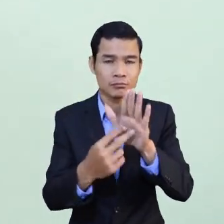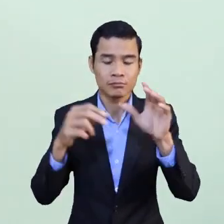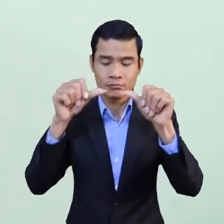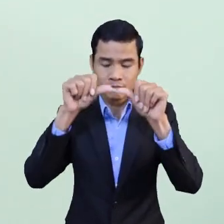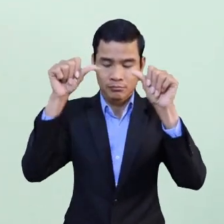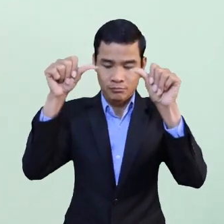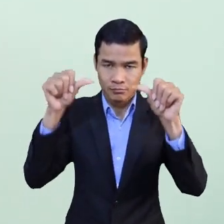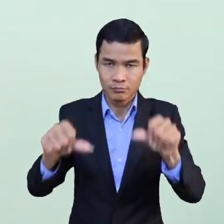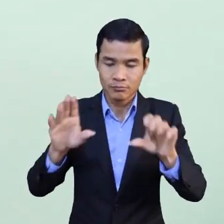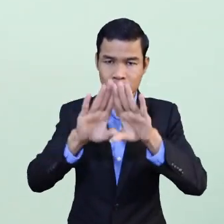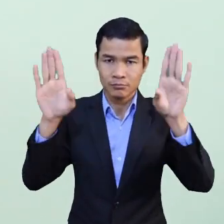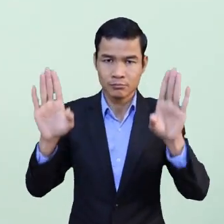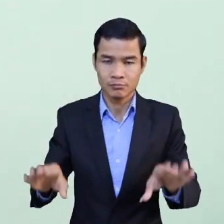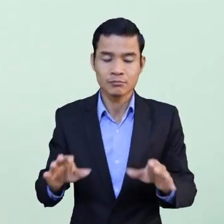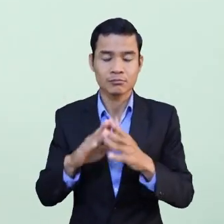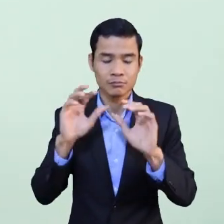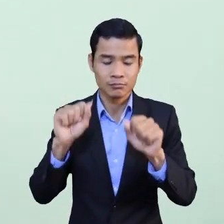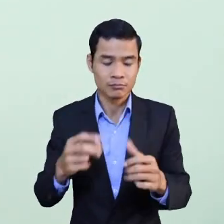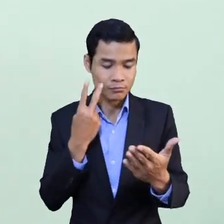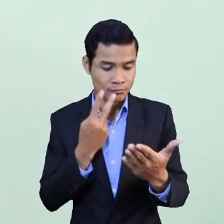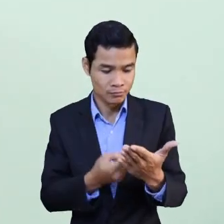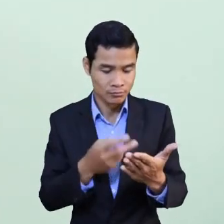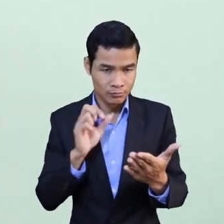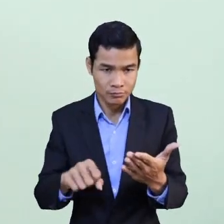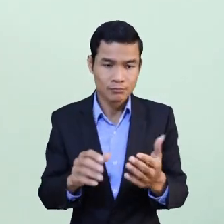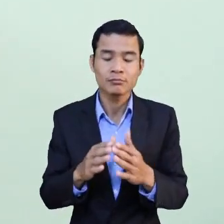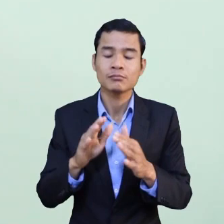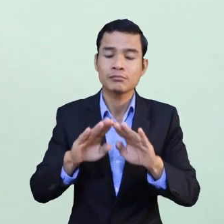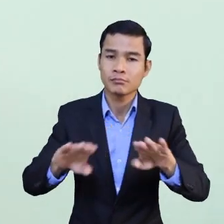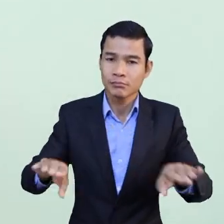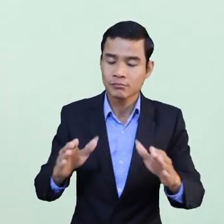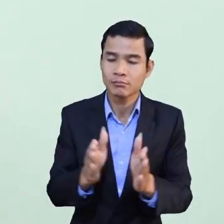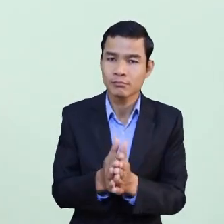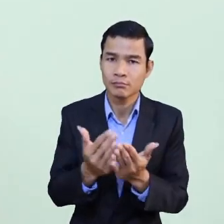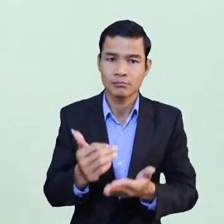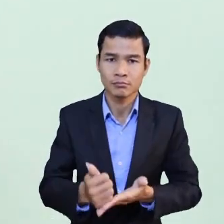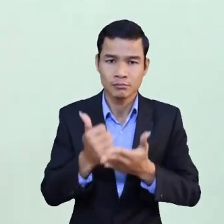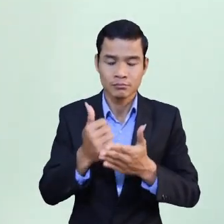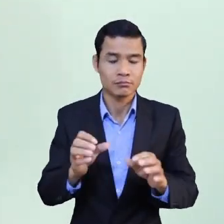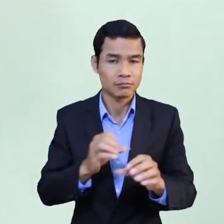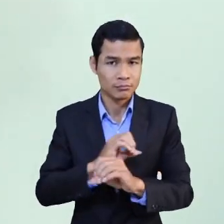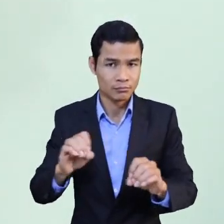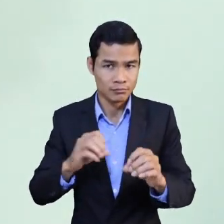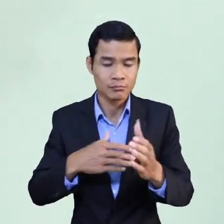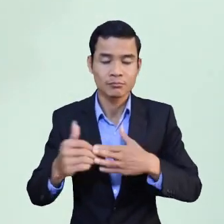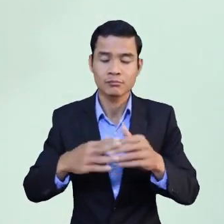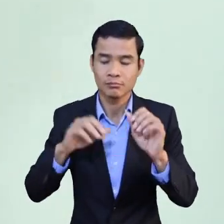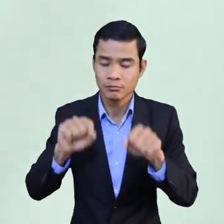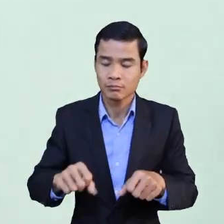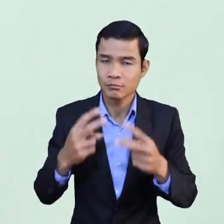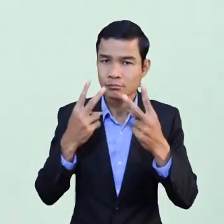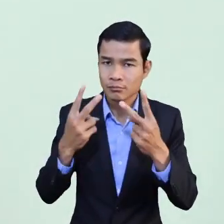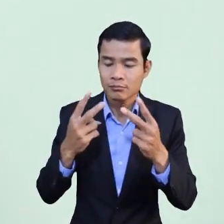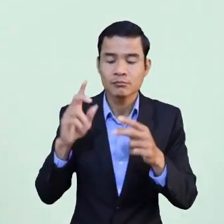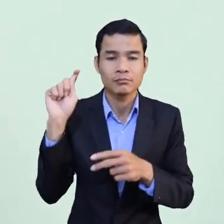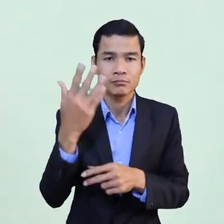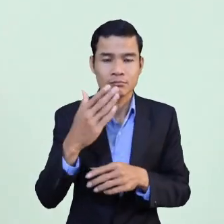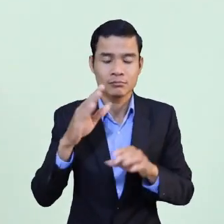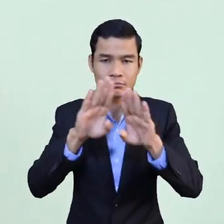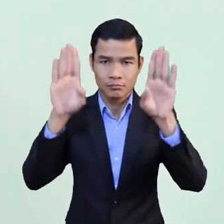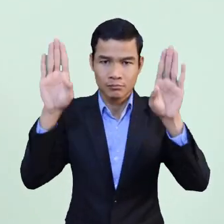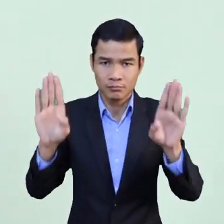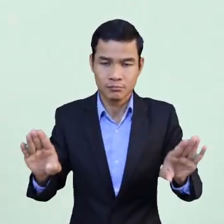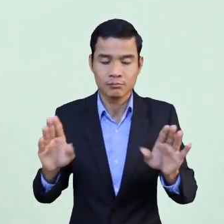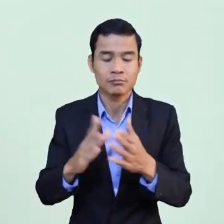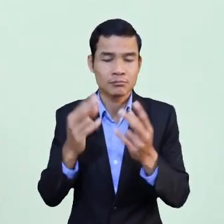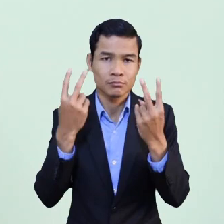ក្តារខៀនដែរណាកូនកូនអាចមើលនៅក្នុងសិភៅកូនអញ្ចឹងកូនកូនដែរមិនមានសិភៅជំនួយទេកូនកូនមើលរូបភាពនៅលើក្តារខៀនហើយកូនឆ្លើយប្រាប់